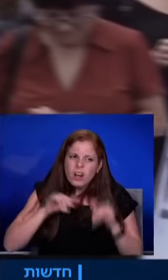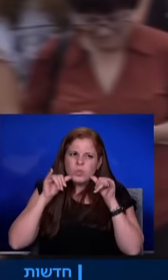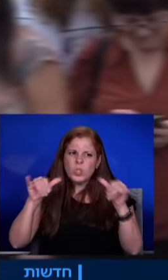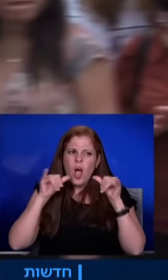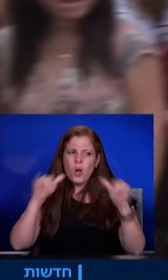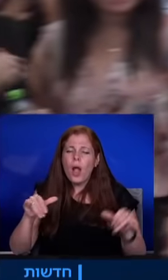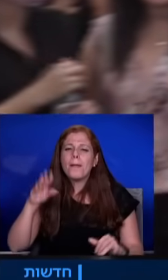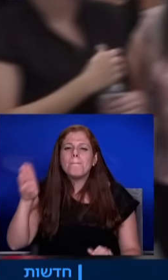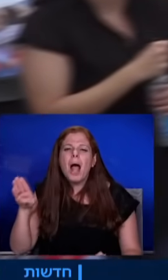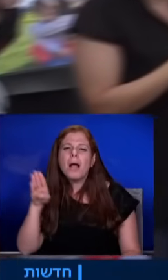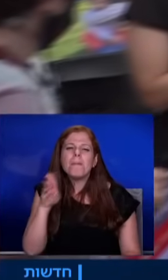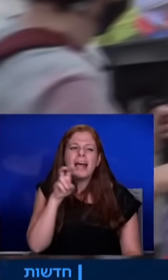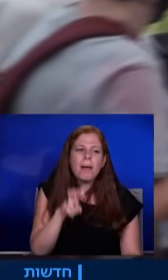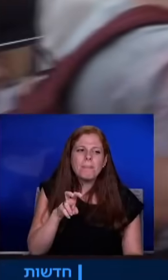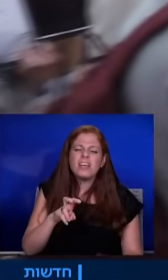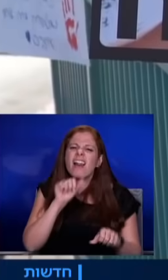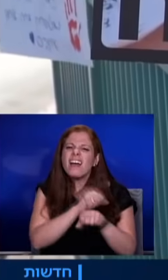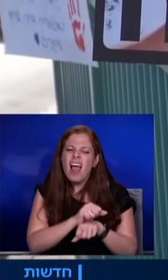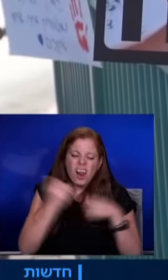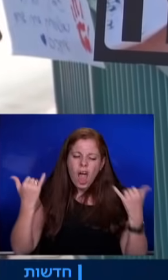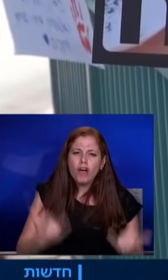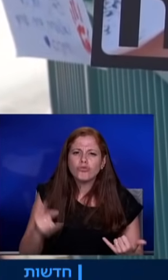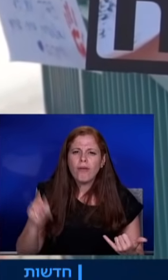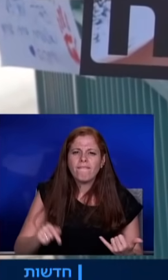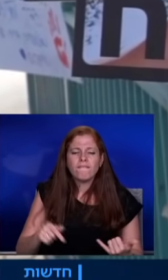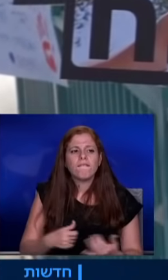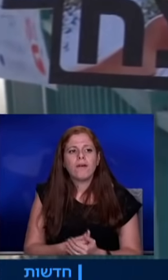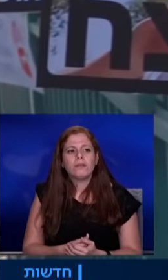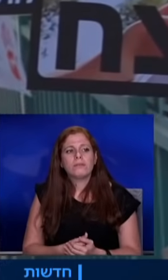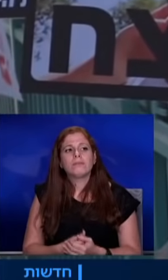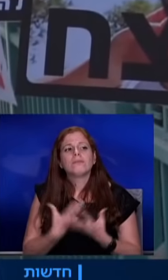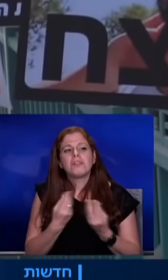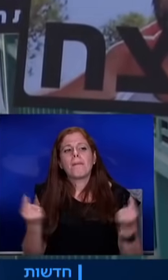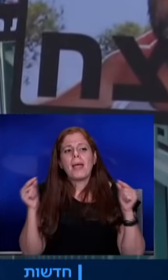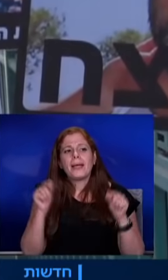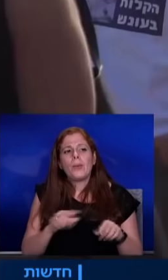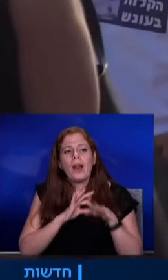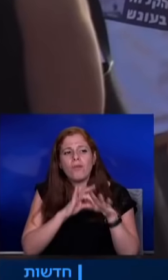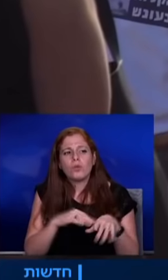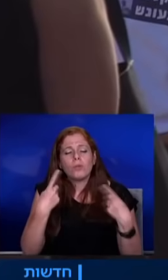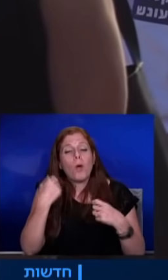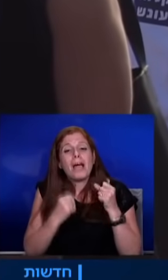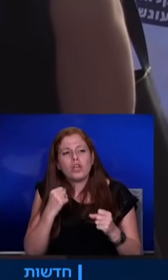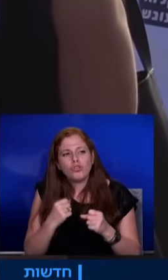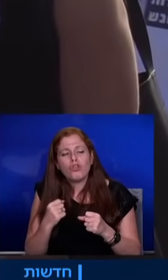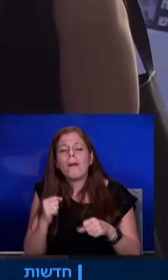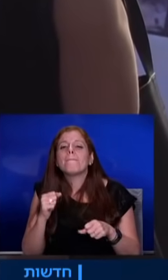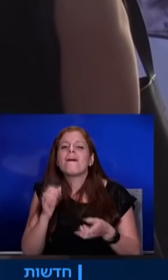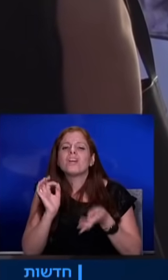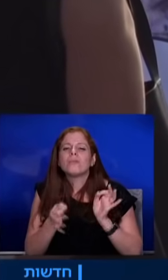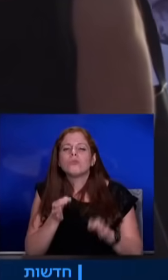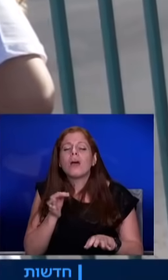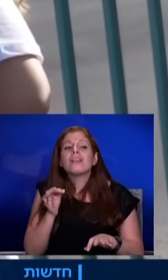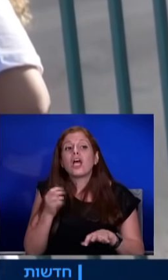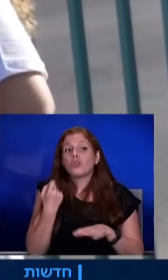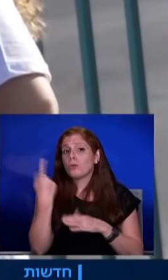בן עמי, לכלא, עכשיו. היום הגיעו רבים ללוות את דרור ביום הקשה הזה בבית המשפט. לאחר שבשבוע